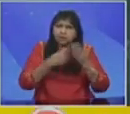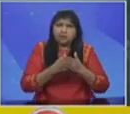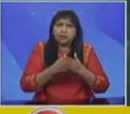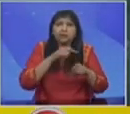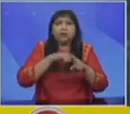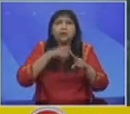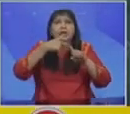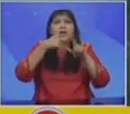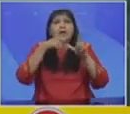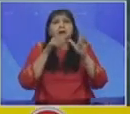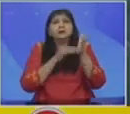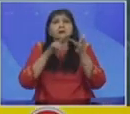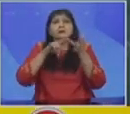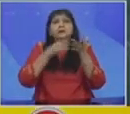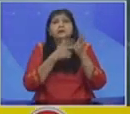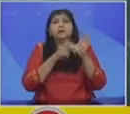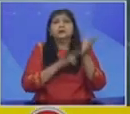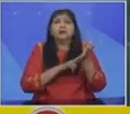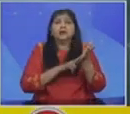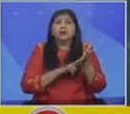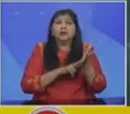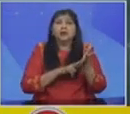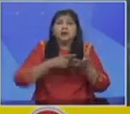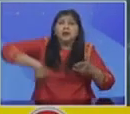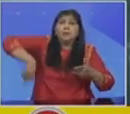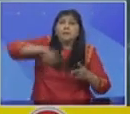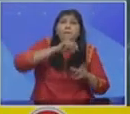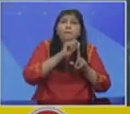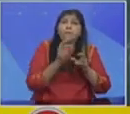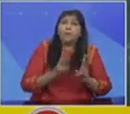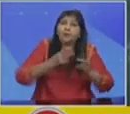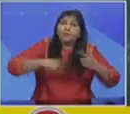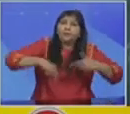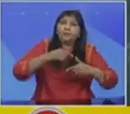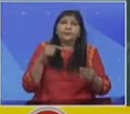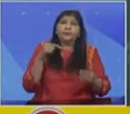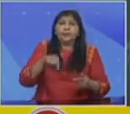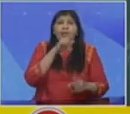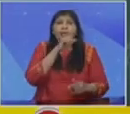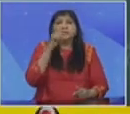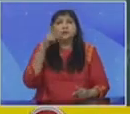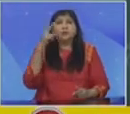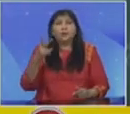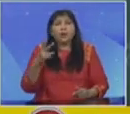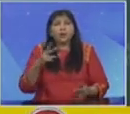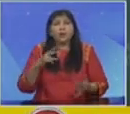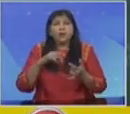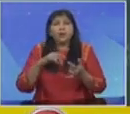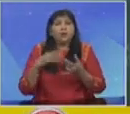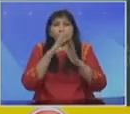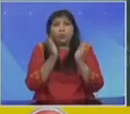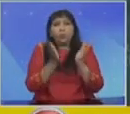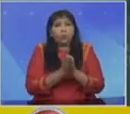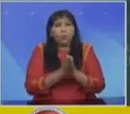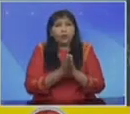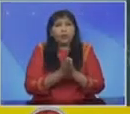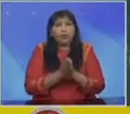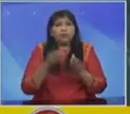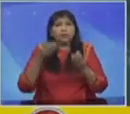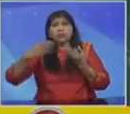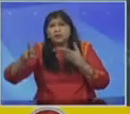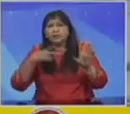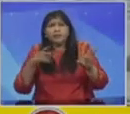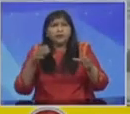काजीरंगा नेशनल पार्क में बर्ड्स की कुल 112 स्पीशीज को देखा गया है। इनमें